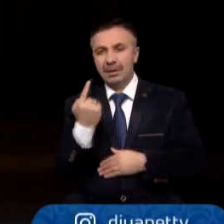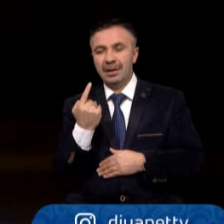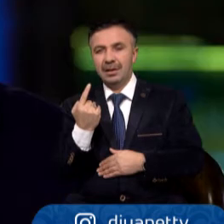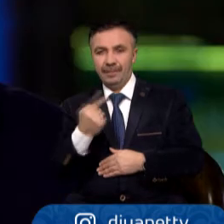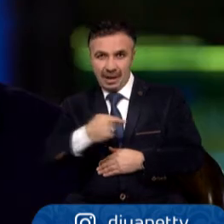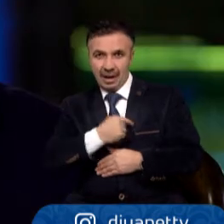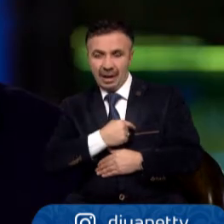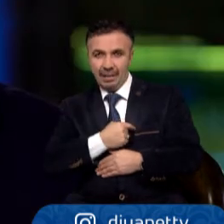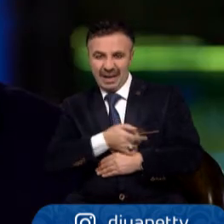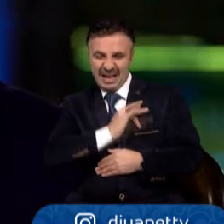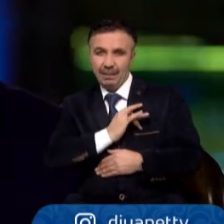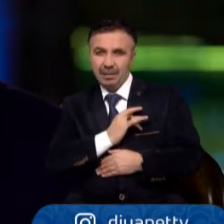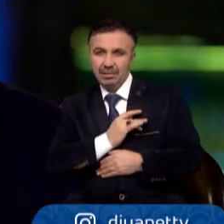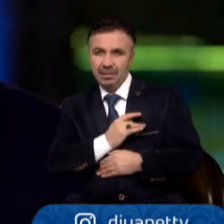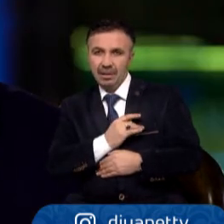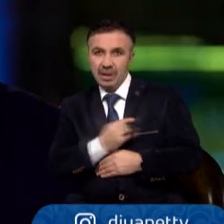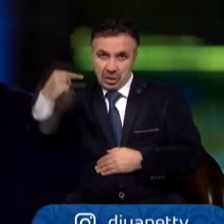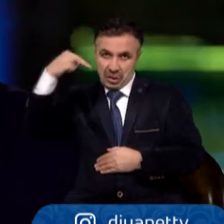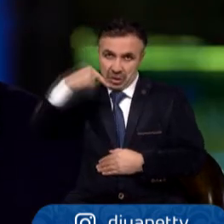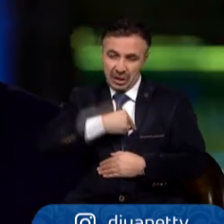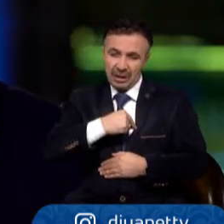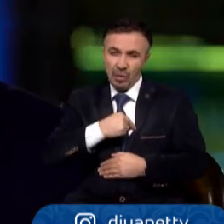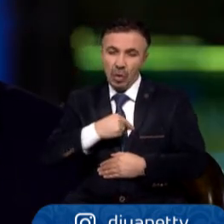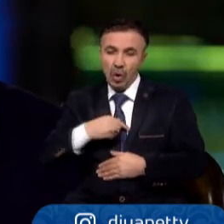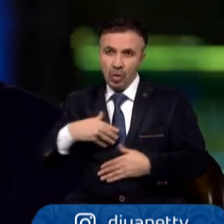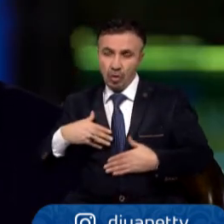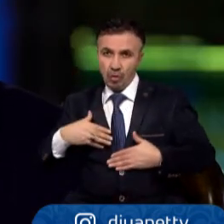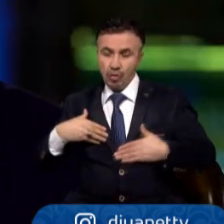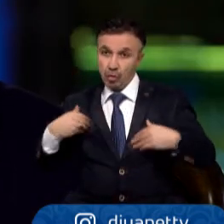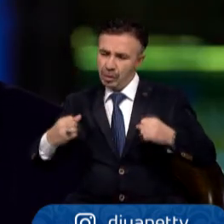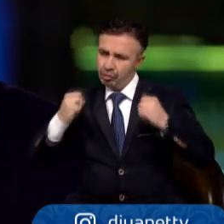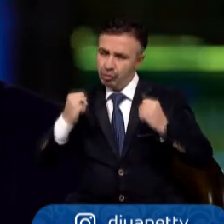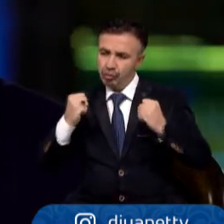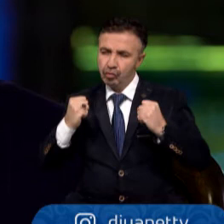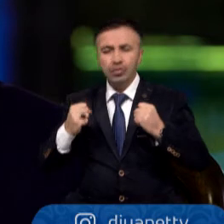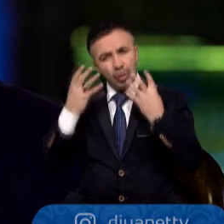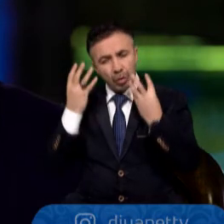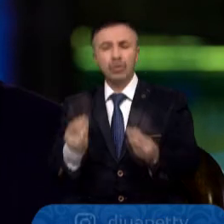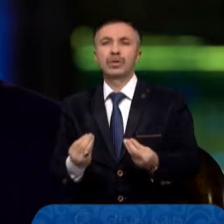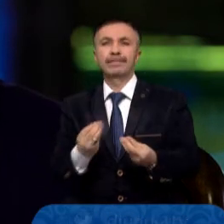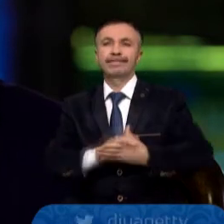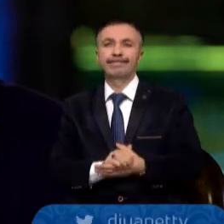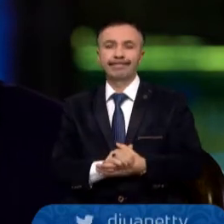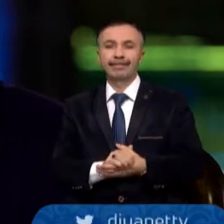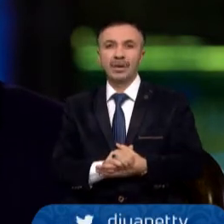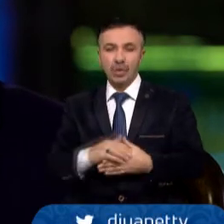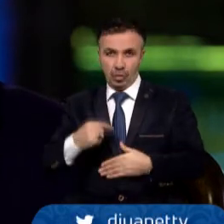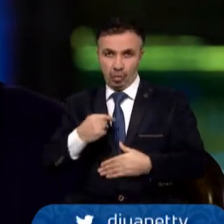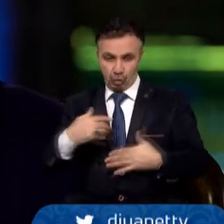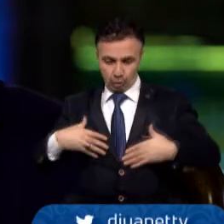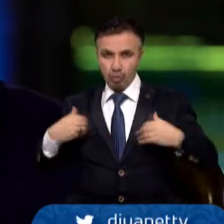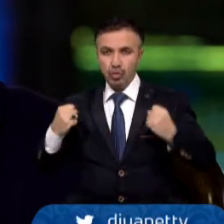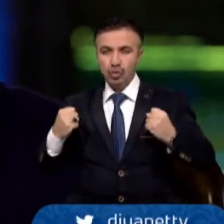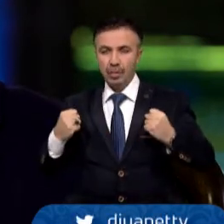şey bu kalbe girdi mi o vücutta öyle bir canlılık meydana geliyor ki